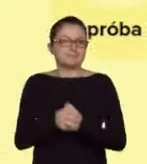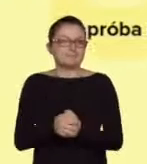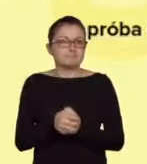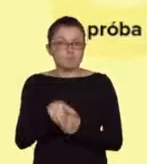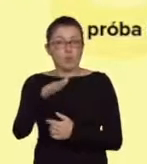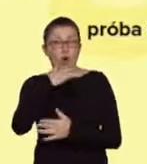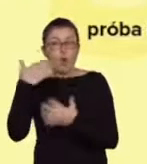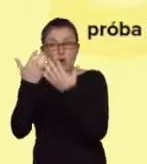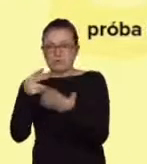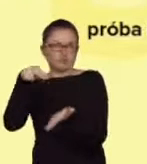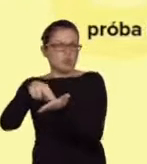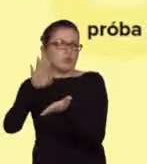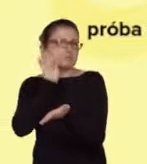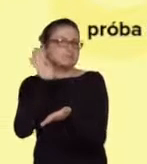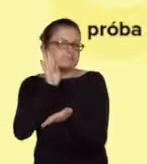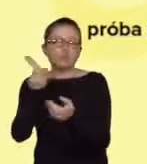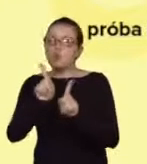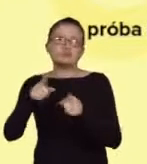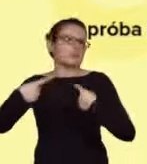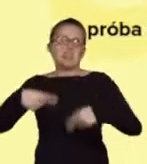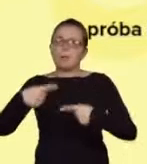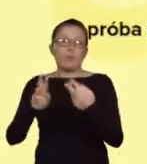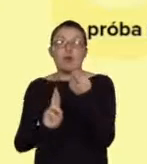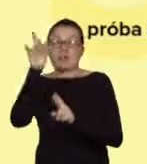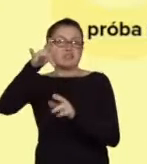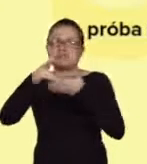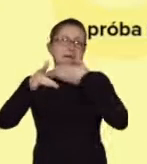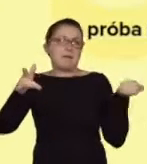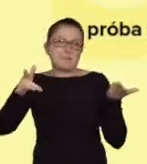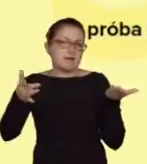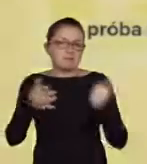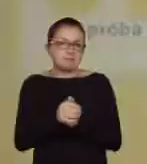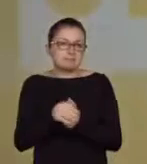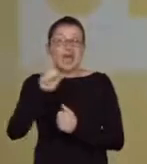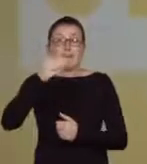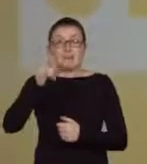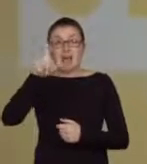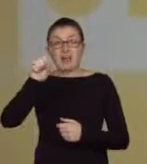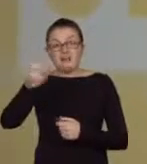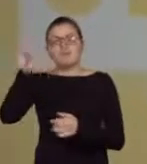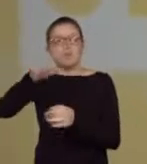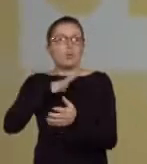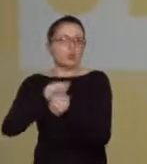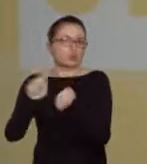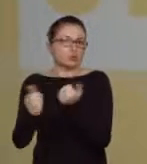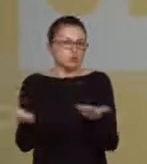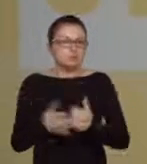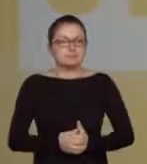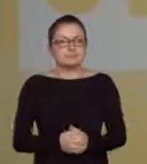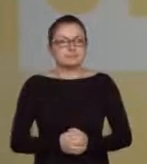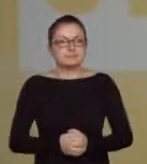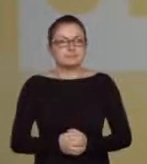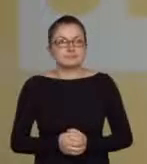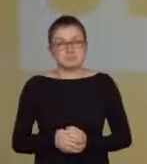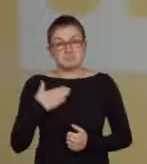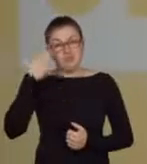świadczyłby o braku reakcji enzymatycznej, a więc o uszkodzeniu amylazy przez wysoką temperaturę. Mam nadzieję, że teraz jest już zupełnie jasne, w